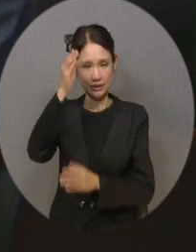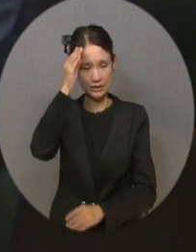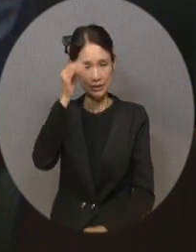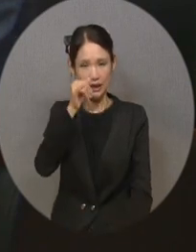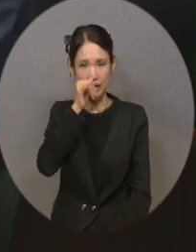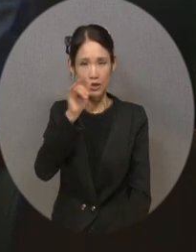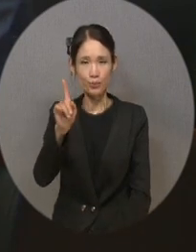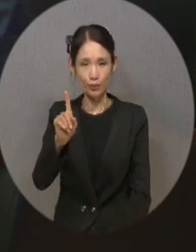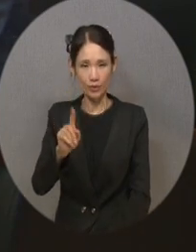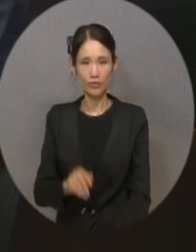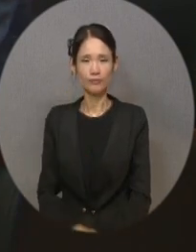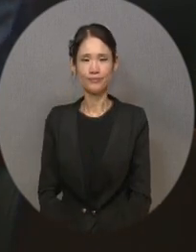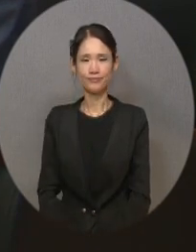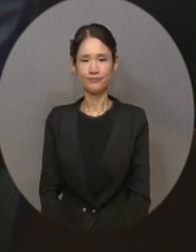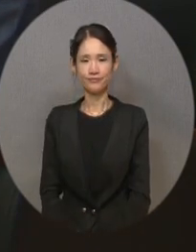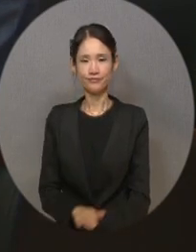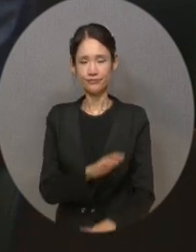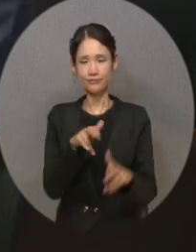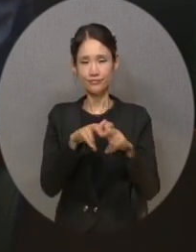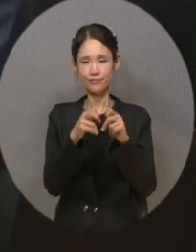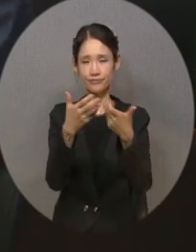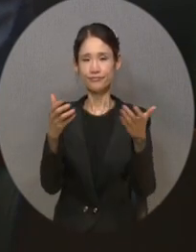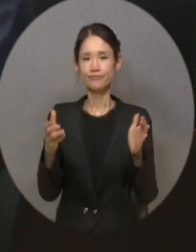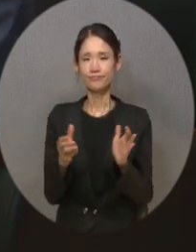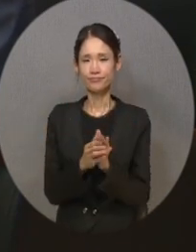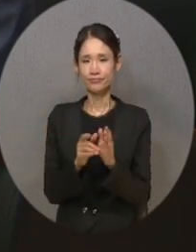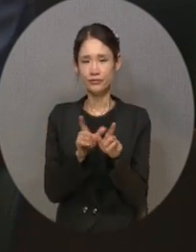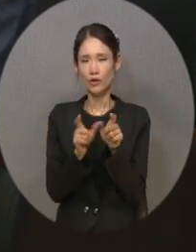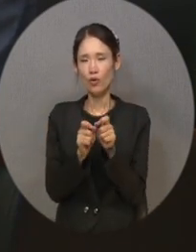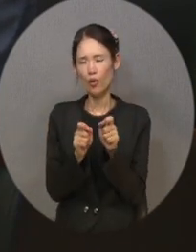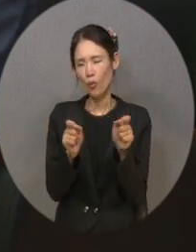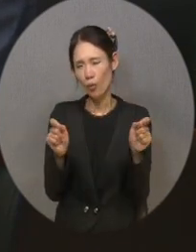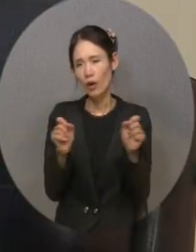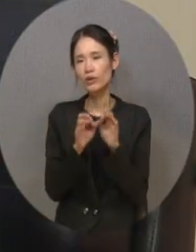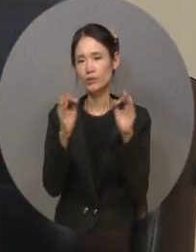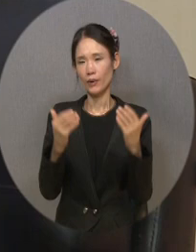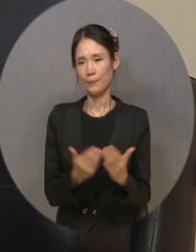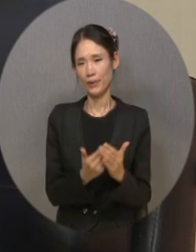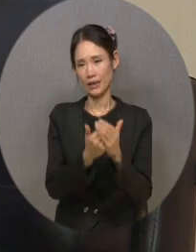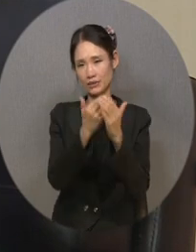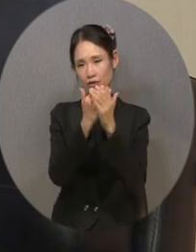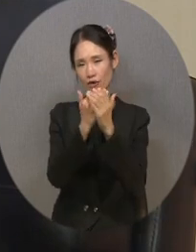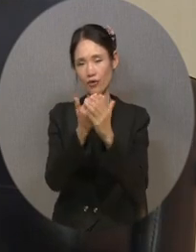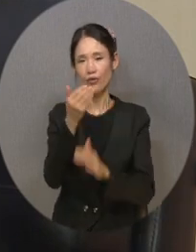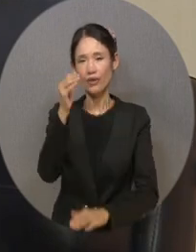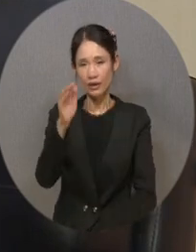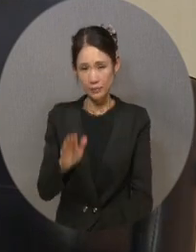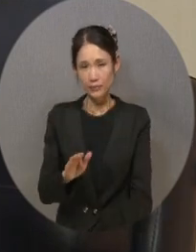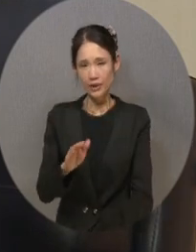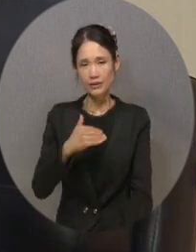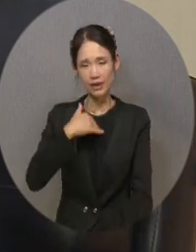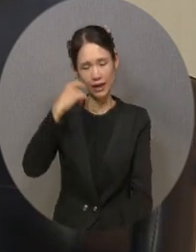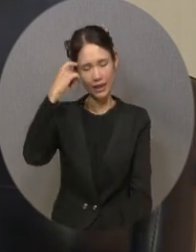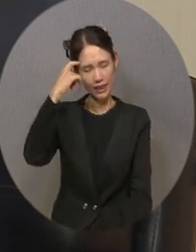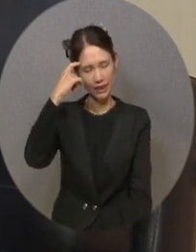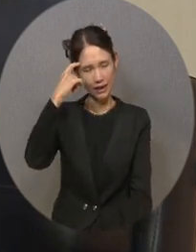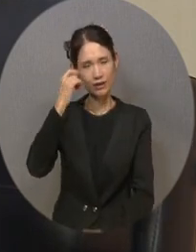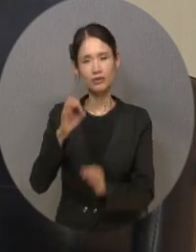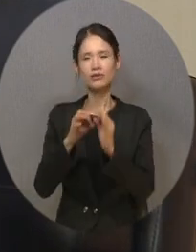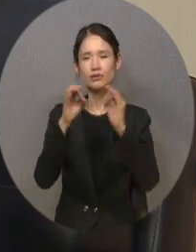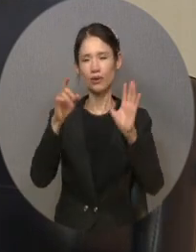있으십니까? 네, 우리 장애계가 오랫동안 발전해 왔지만 제가 생각할 때는 그동안에